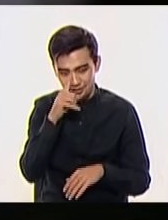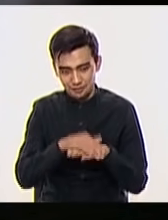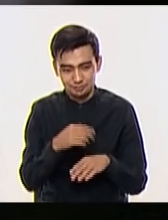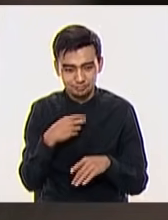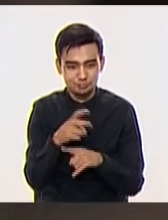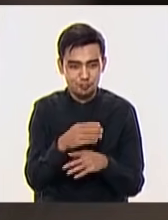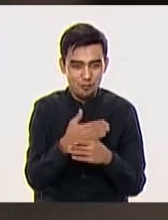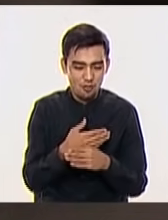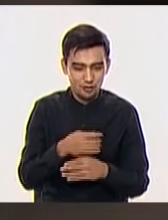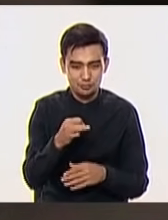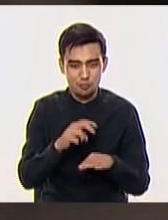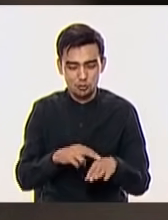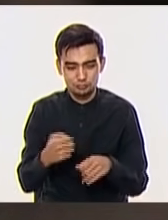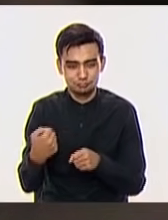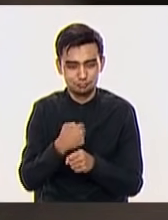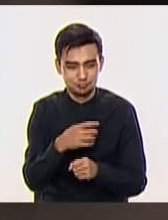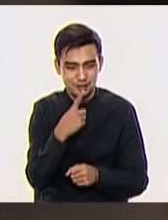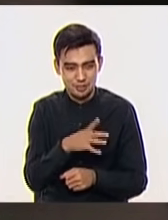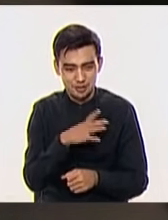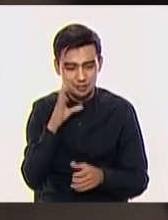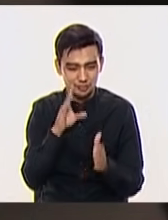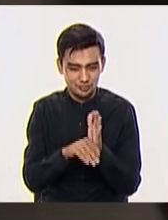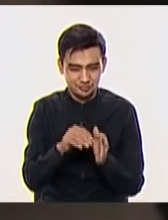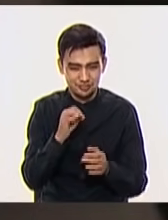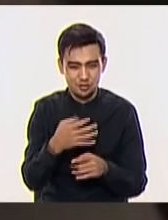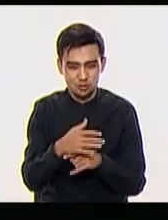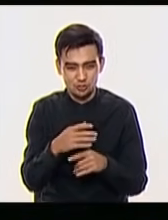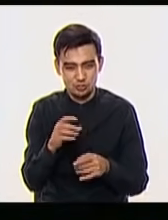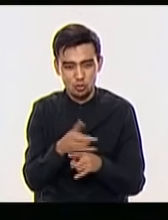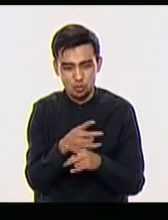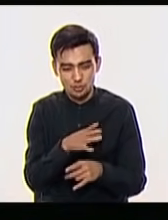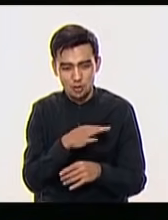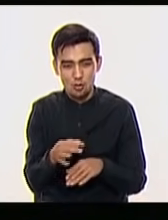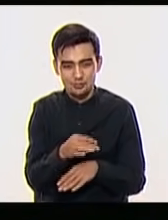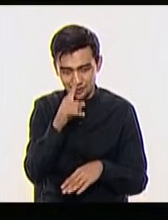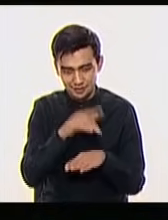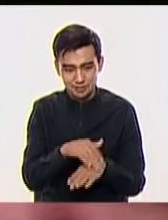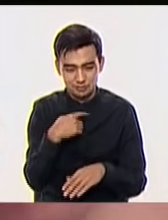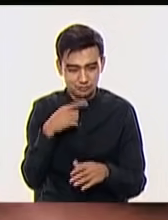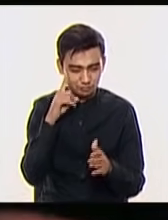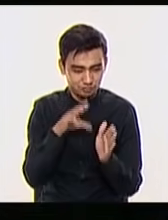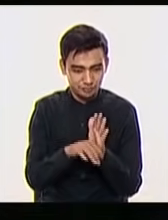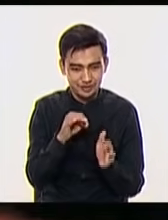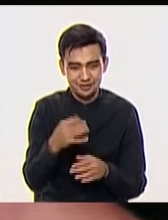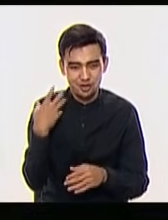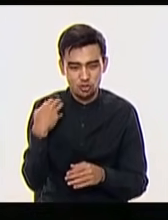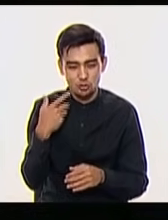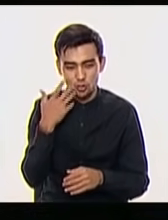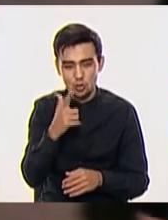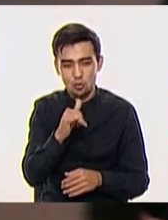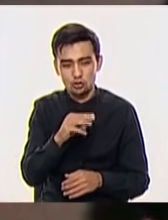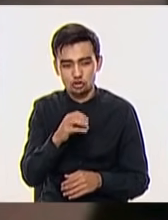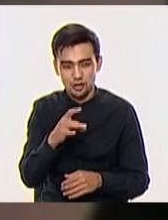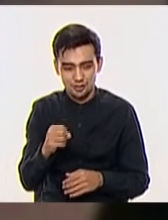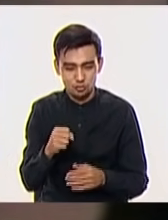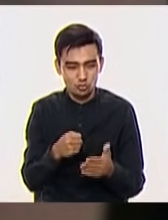соңы полицейлер орды деген аналар амалсыз түн ортасында облыс әкімдігіне жиналғандарын айтады. Олар осында түнеп аймақ басшысы Гүлшара